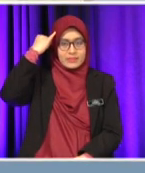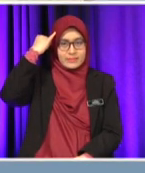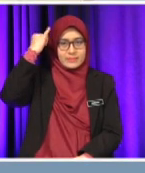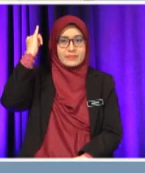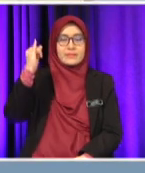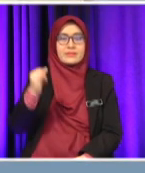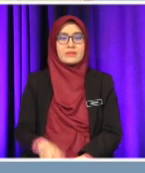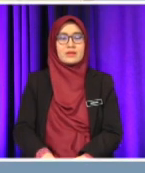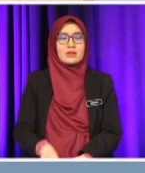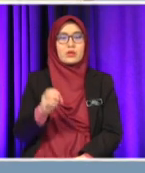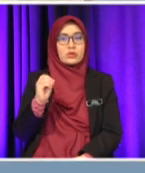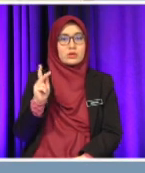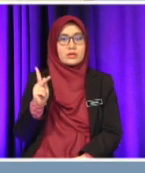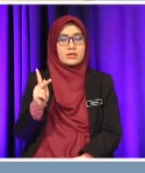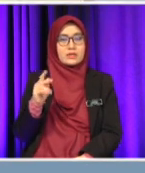oke